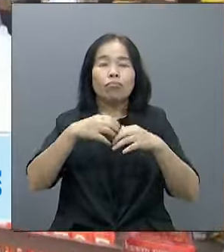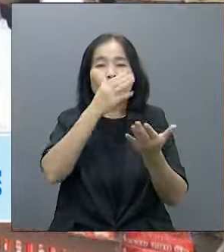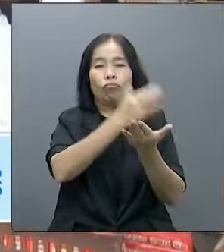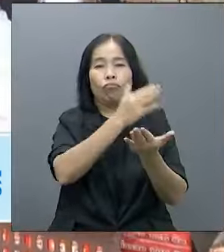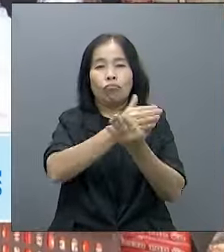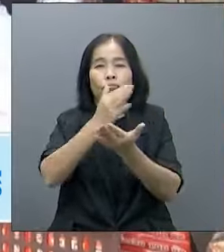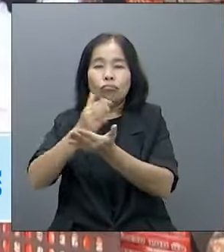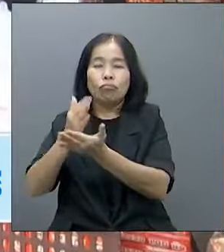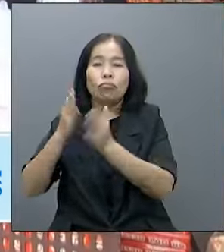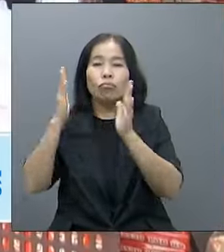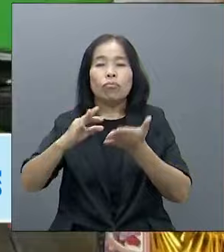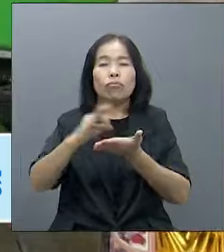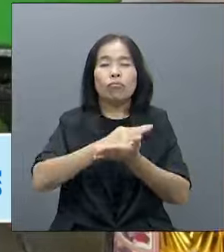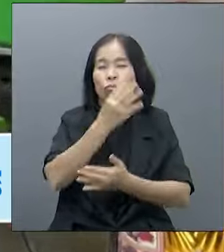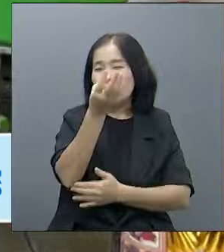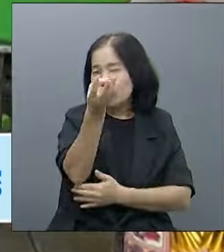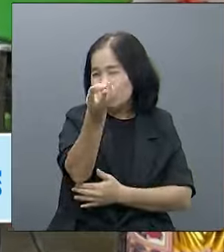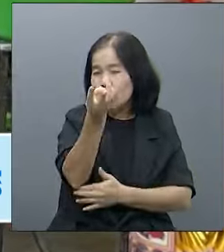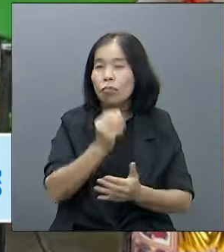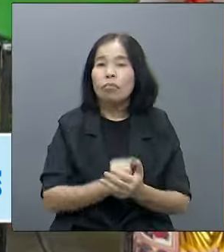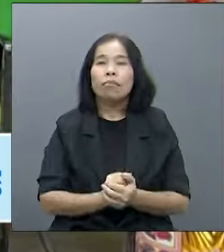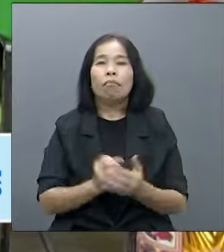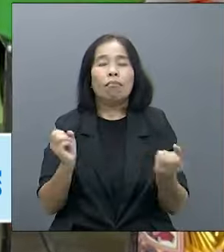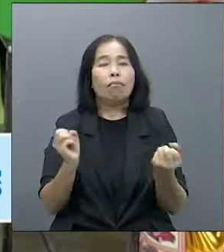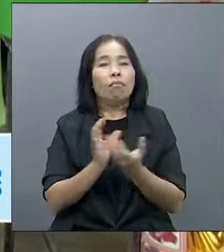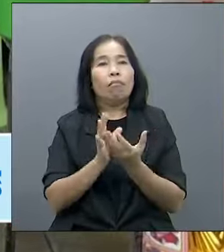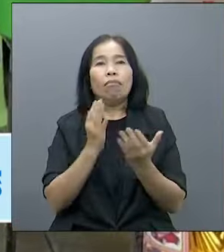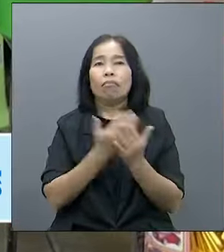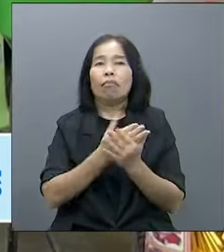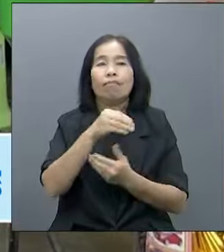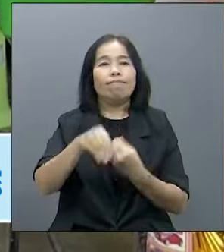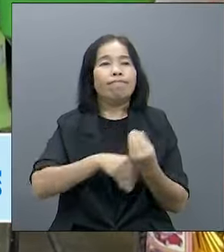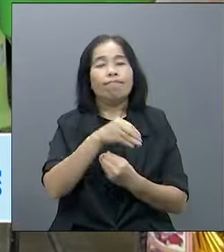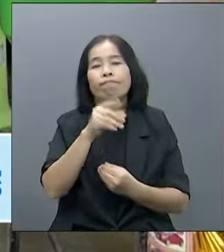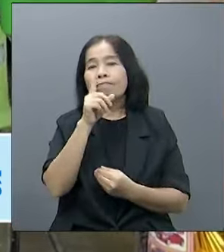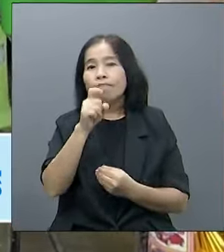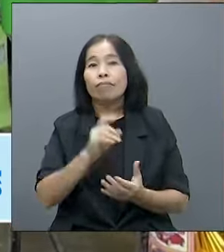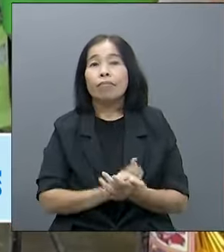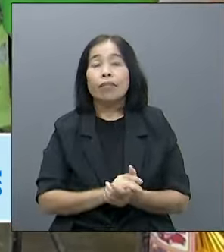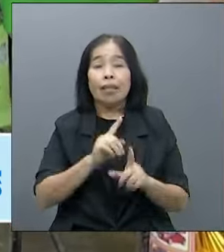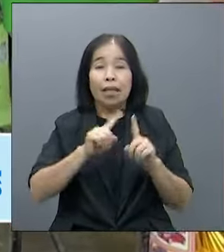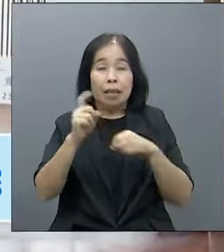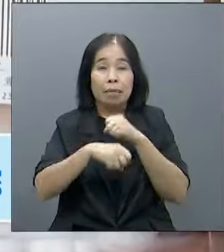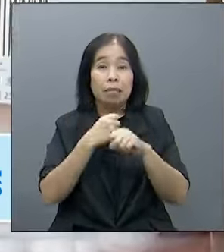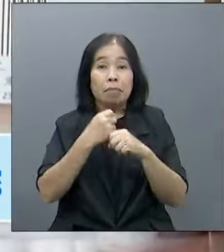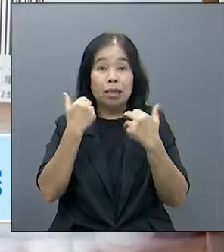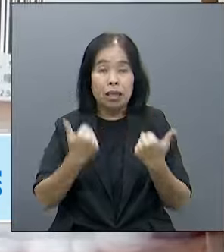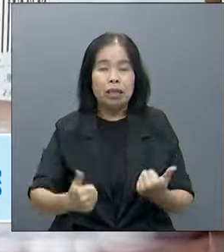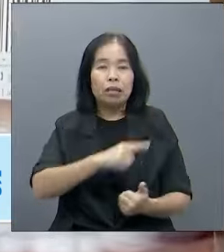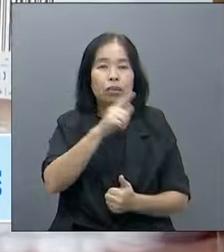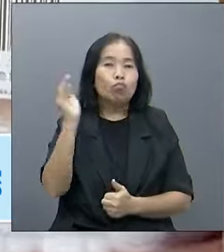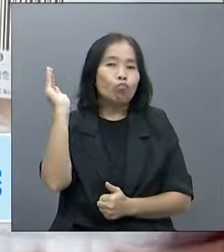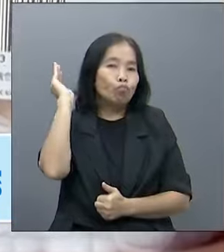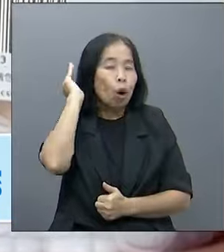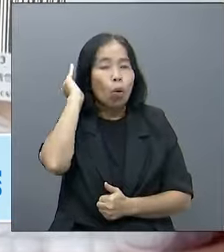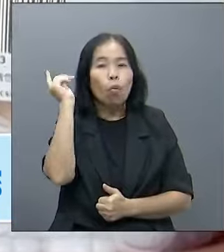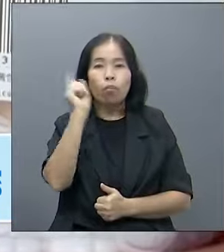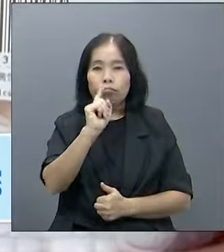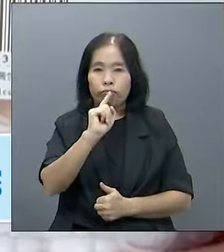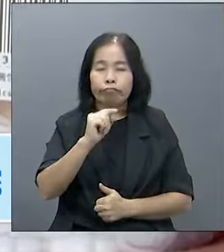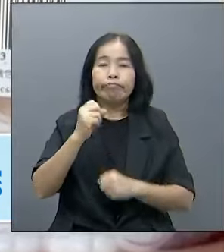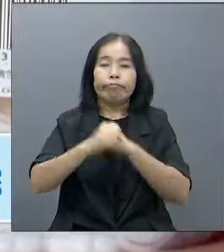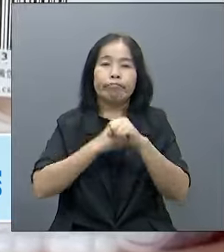ลูกค้าซื้อน้อยมากส่งผลถึงรายได้แล้วเศรษฐกิจในพื้นที่เป็นอย่างมากแต่ปีนี้ด้วยความเชื่อของชาวไทยเชื้อสายจีนเอาปี